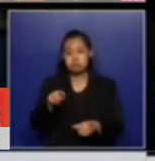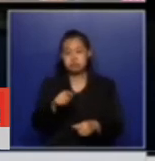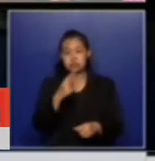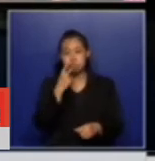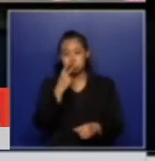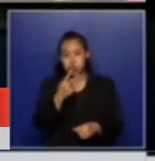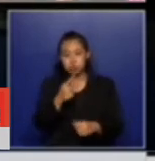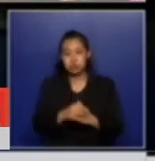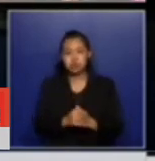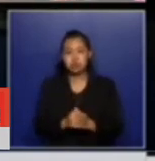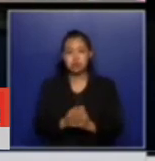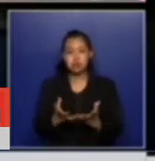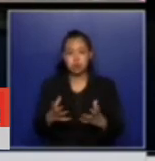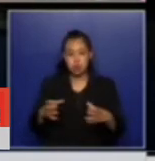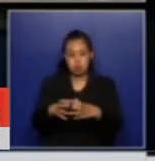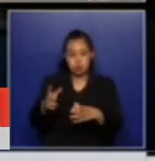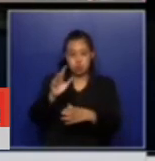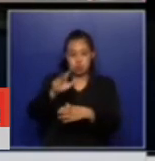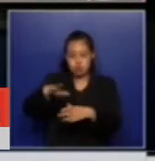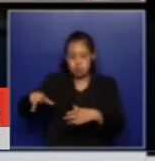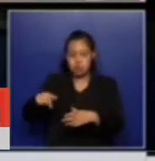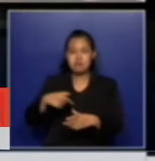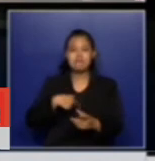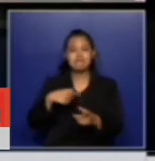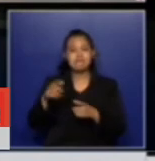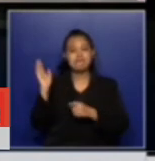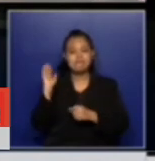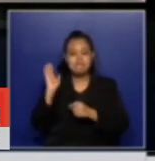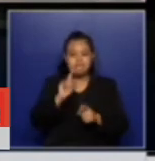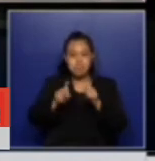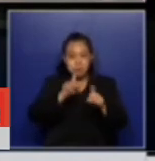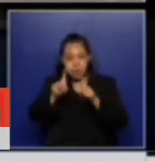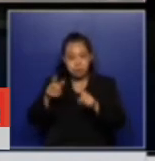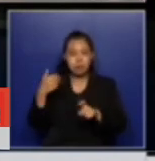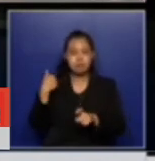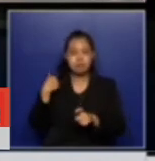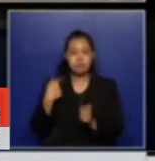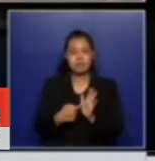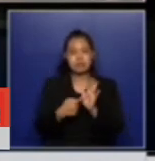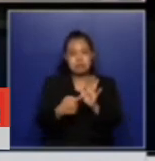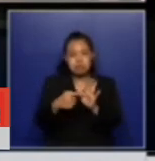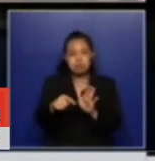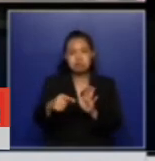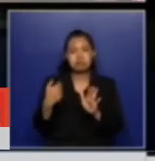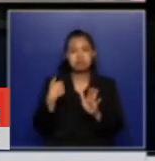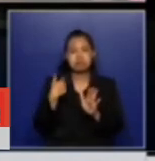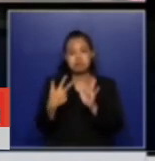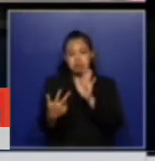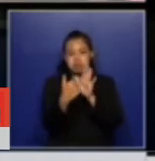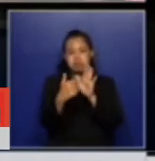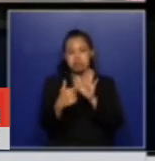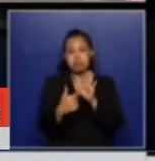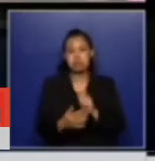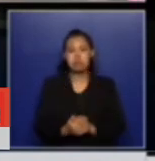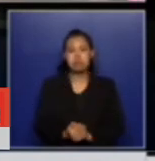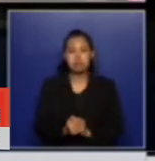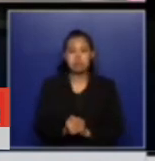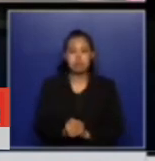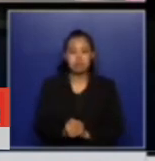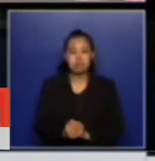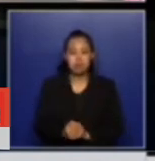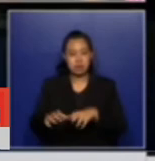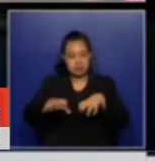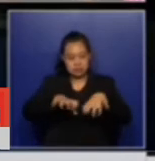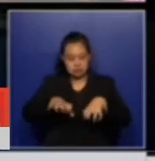ให้สมาชิกพรรคเพื่อไทยเนี่ยลุกขึ้นมาอภิปรายแล้วเดี๋ยวเขาจะชี้ให้ท่านประธานเห็นครับว่าความไม่ชอบมาพากลของการจัดงบประม